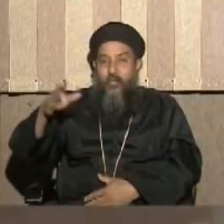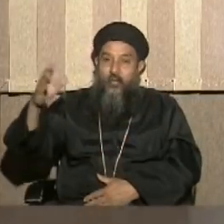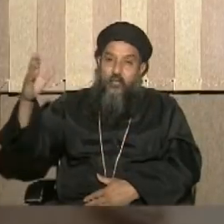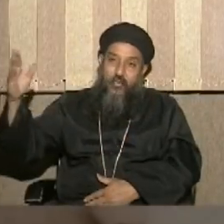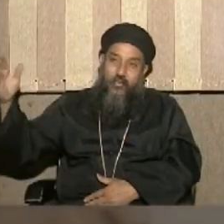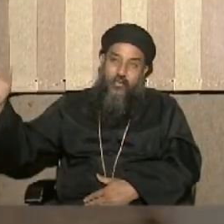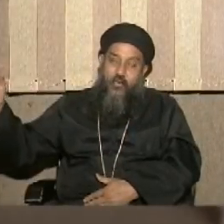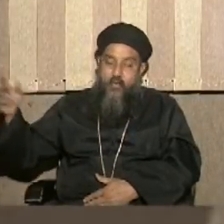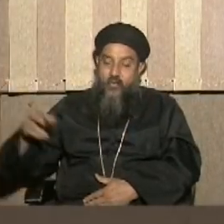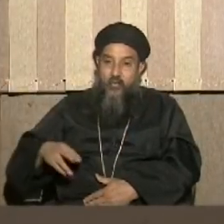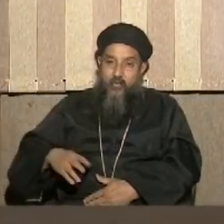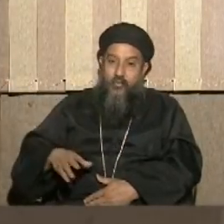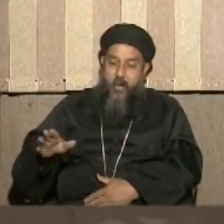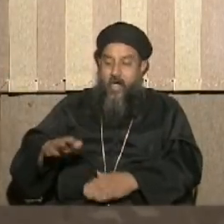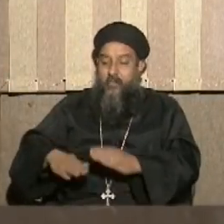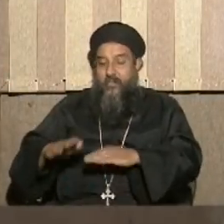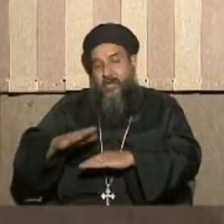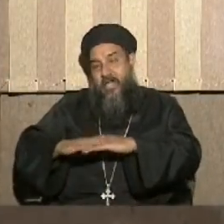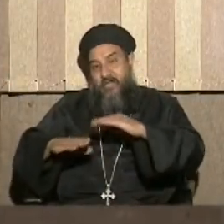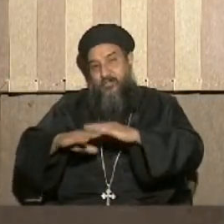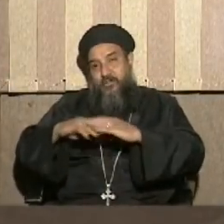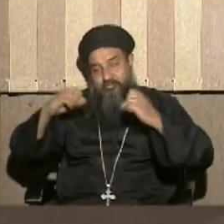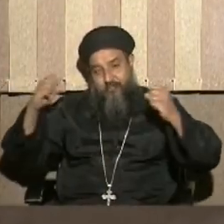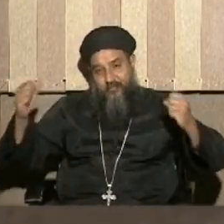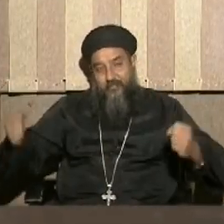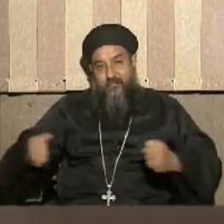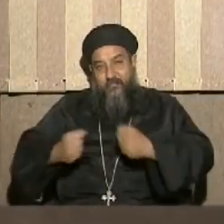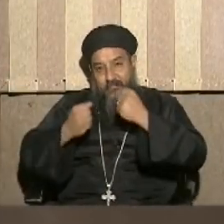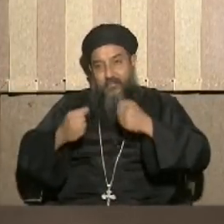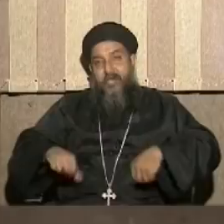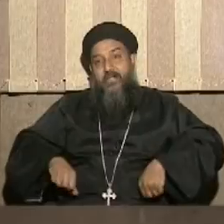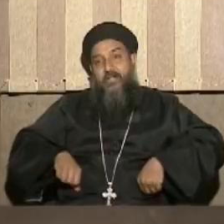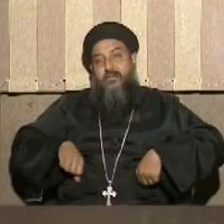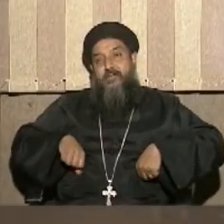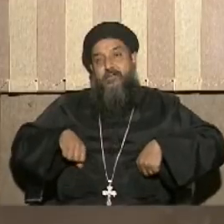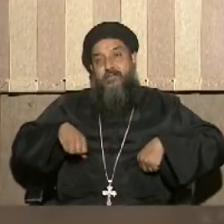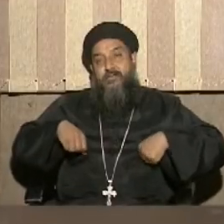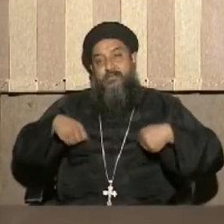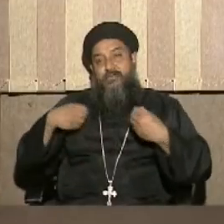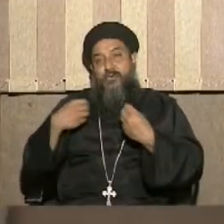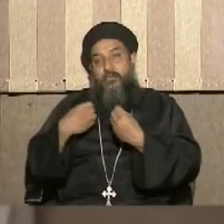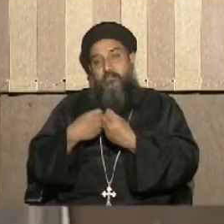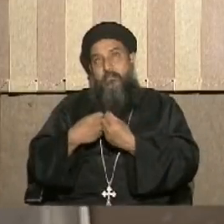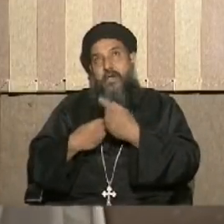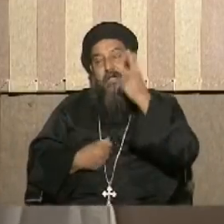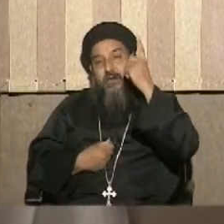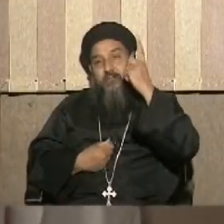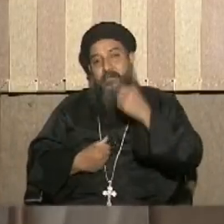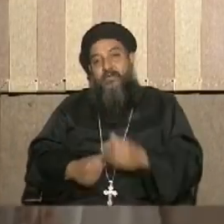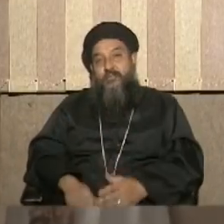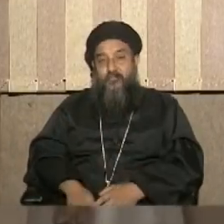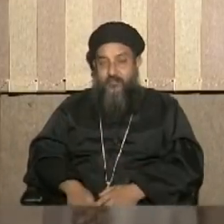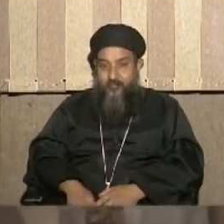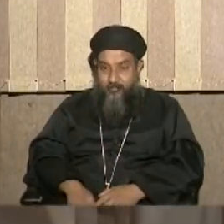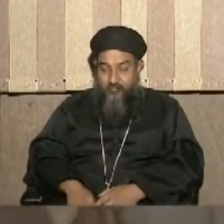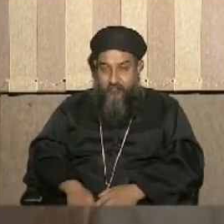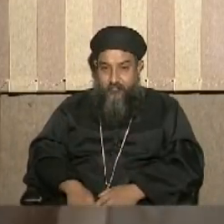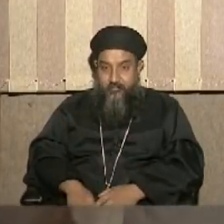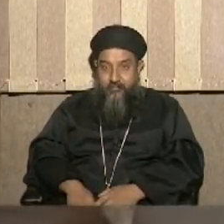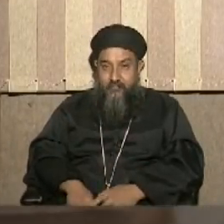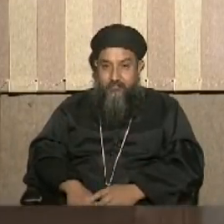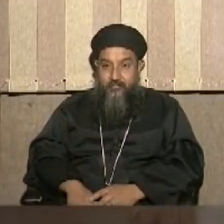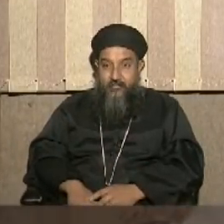أولادي وضبوها وجهزوها وعيشوا فيها مع رب المجد يسوع المسيح،